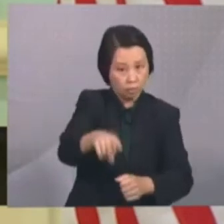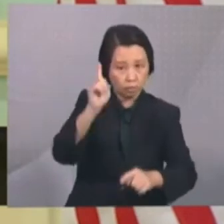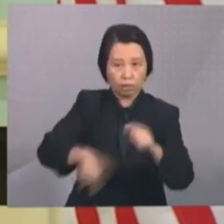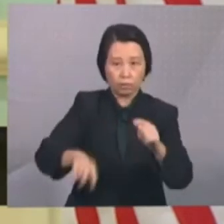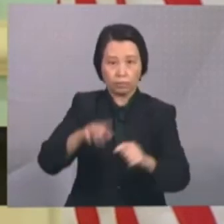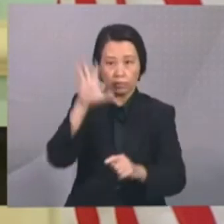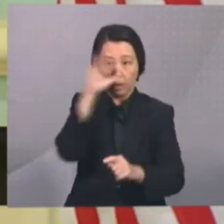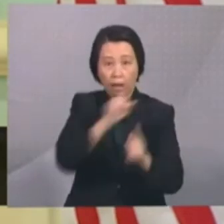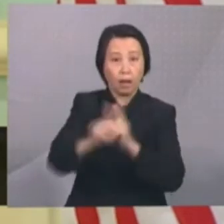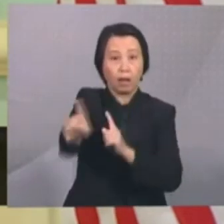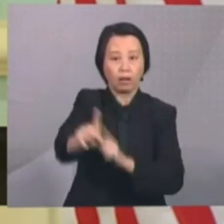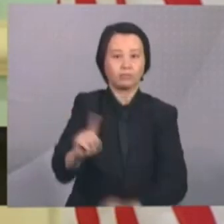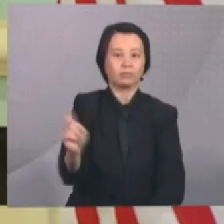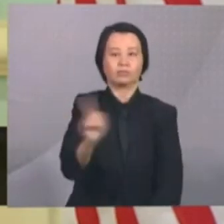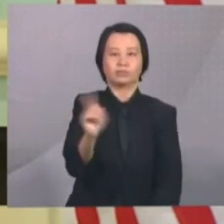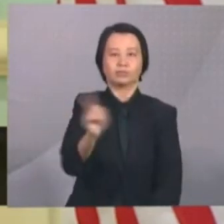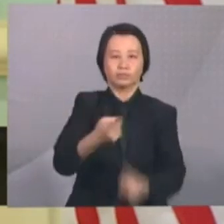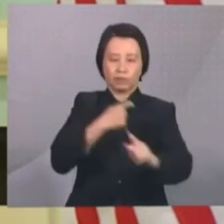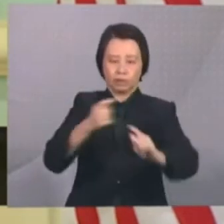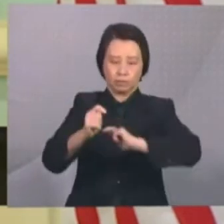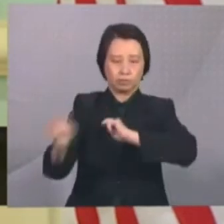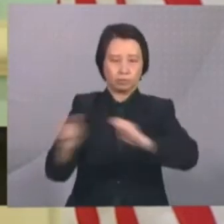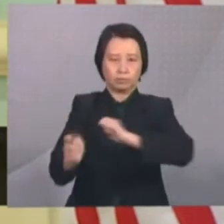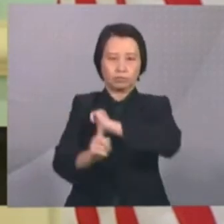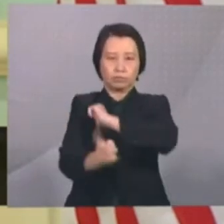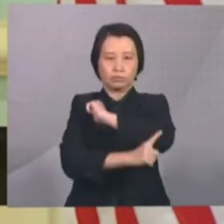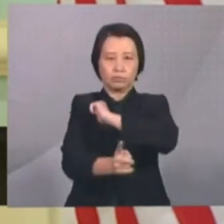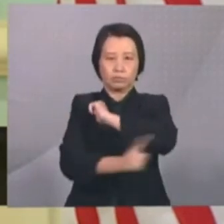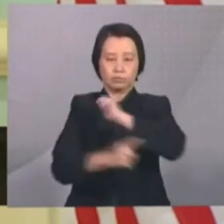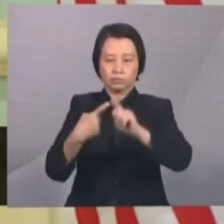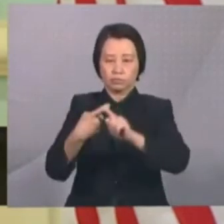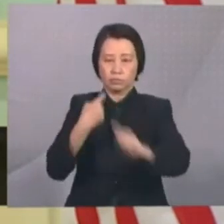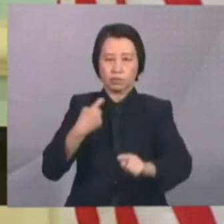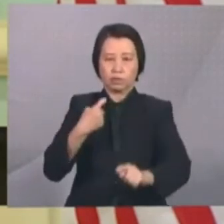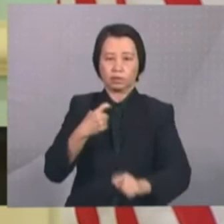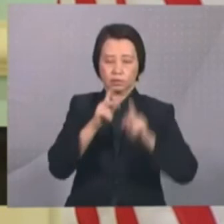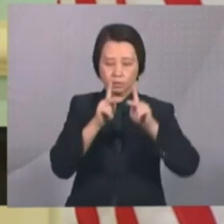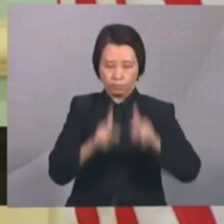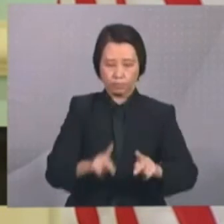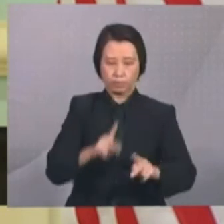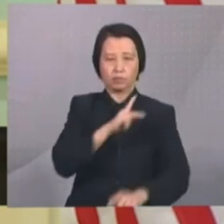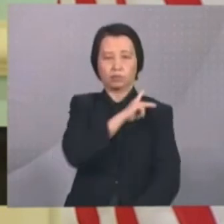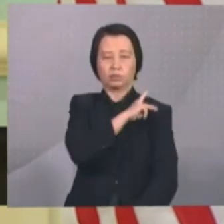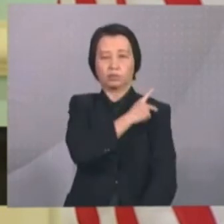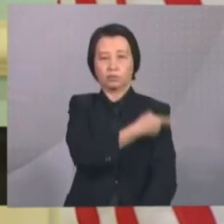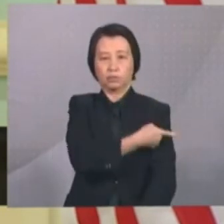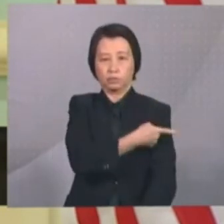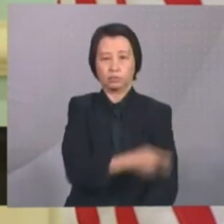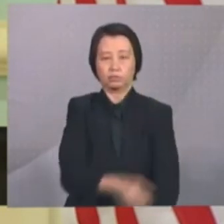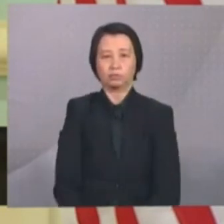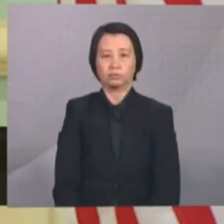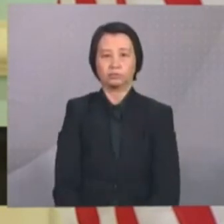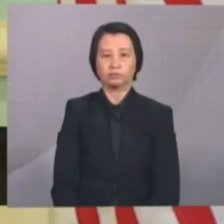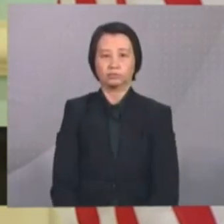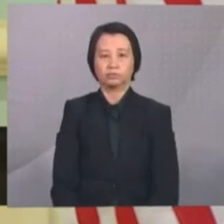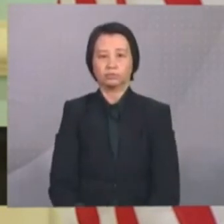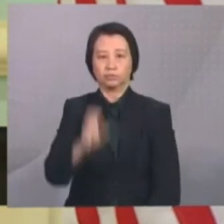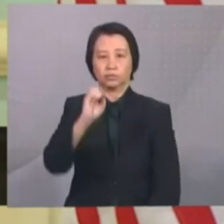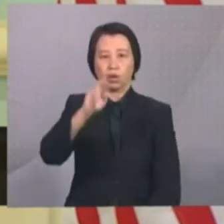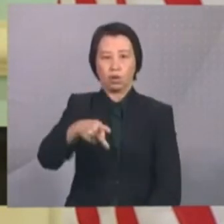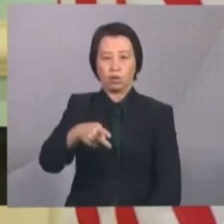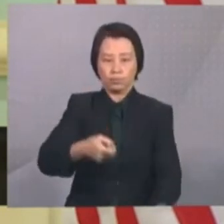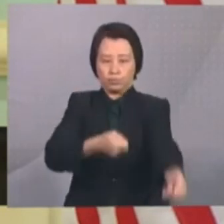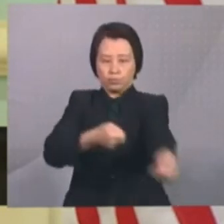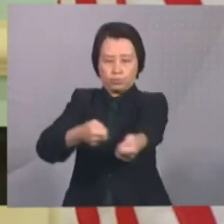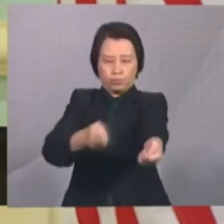akan terlepas daripada tindakan daripada PH berkuasa hop sanitasi